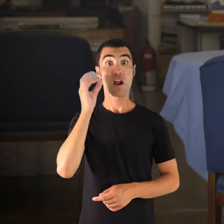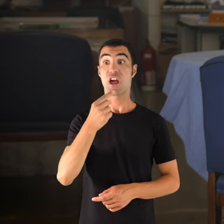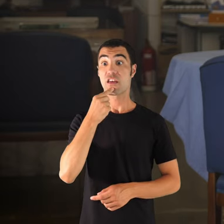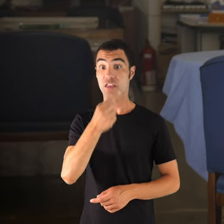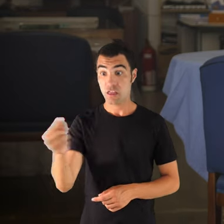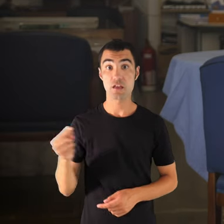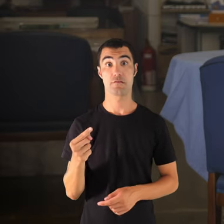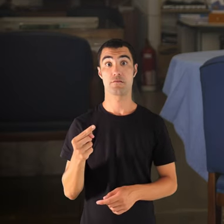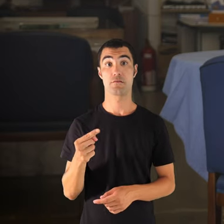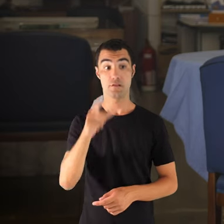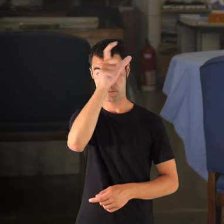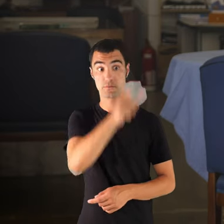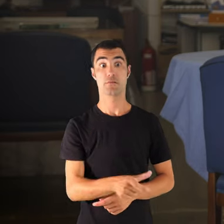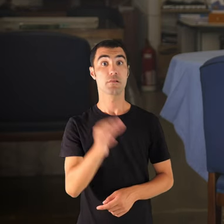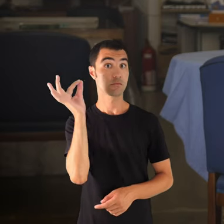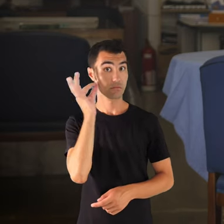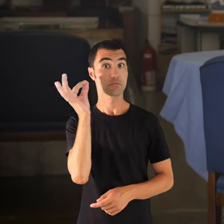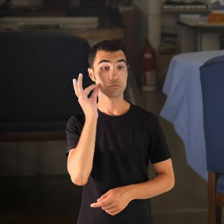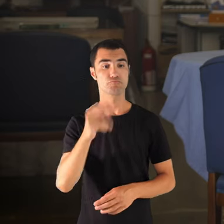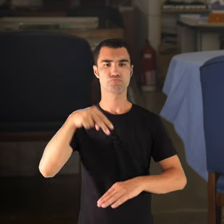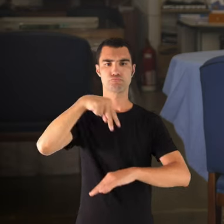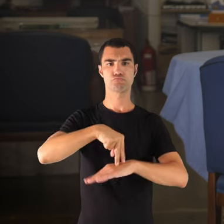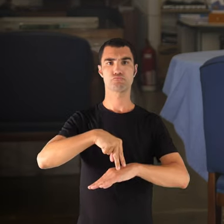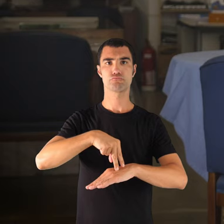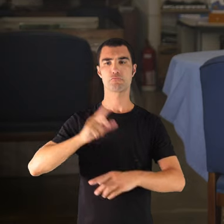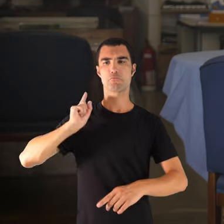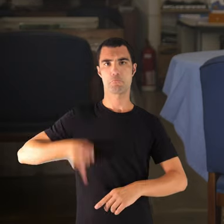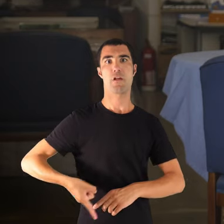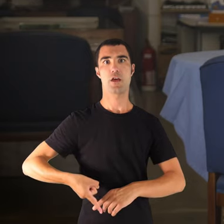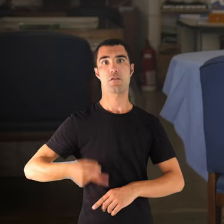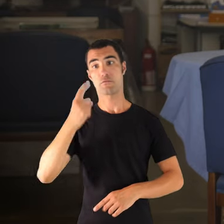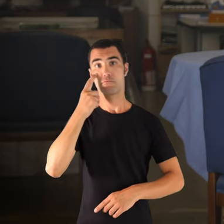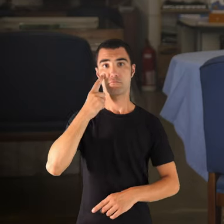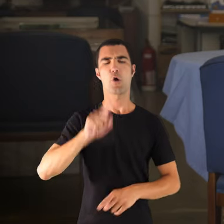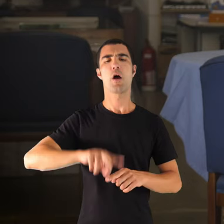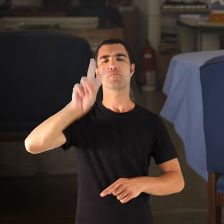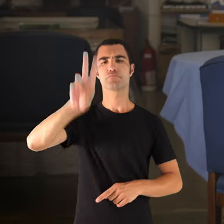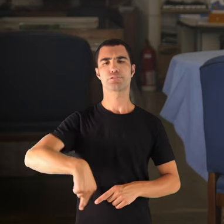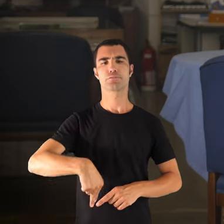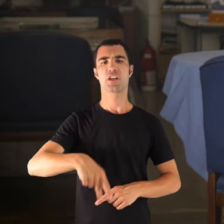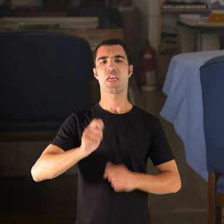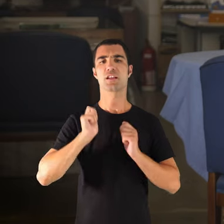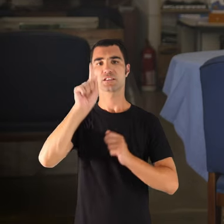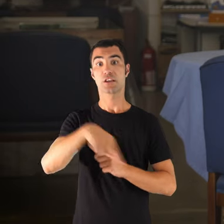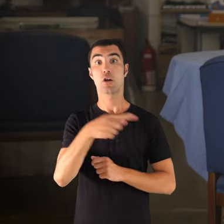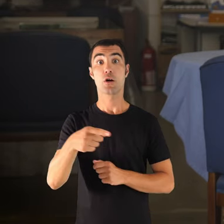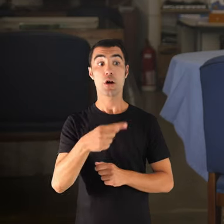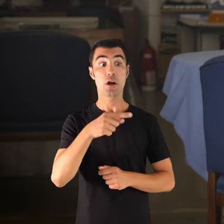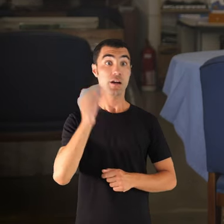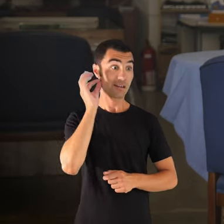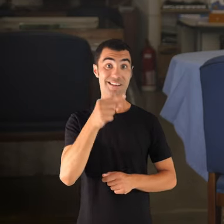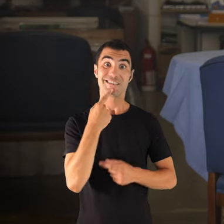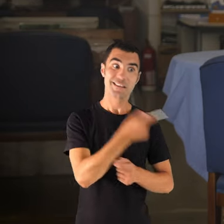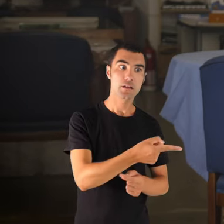una de les dones que estava allà de dins de jurat, que ja vas vist el bueno, va dir mon pare, no enviï més el teu fill perquè estigui a la llista